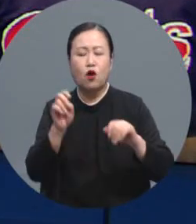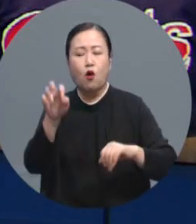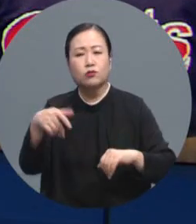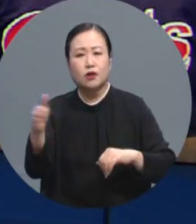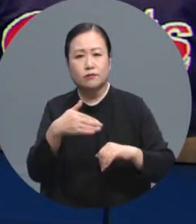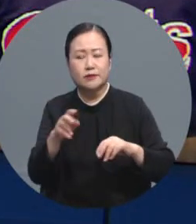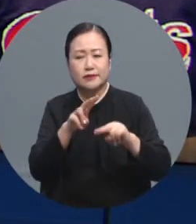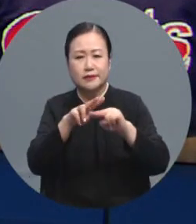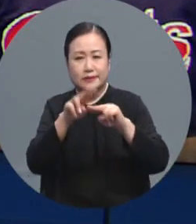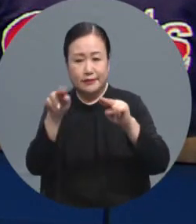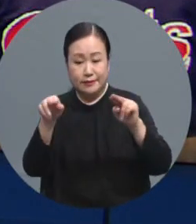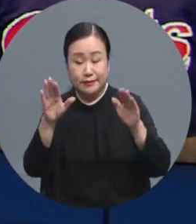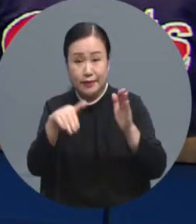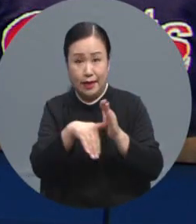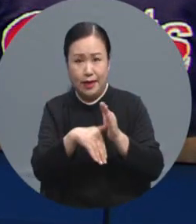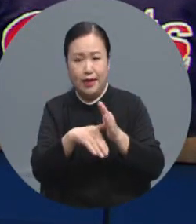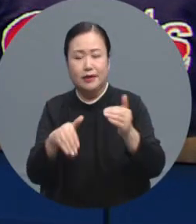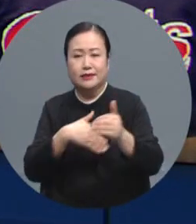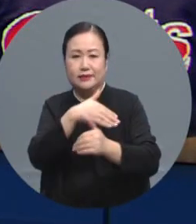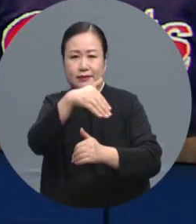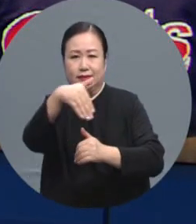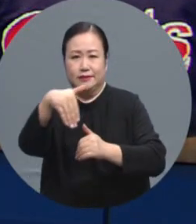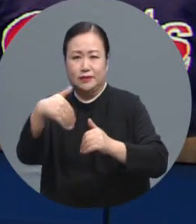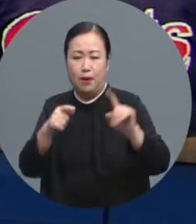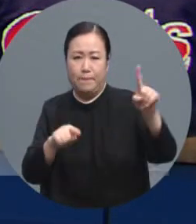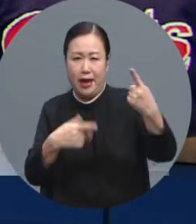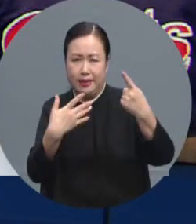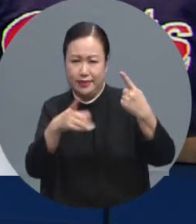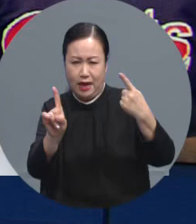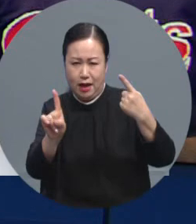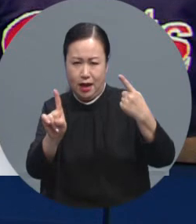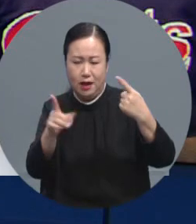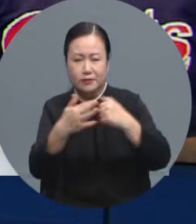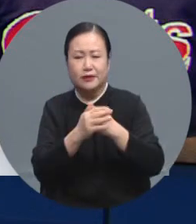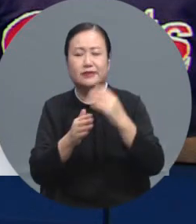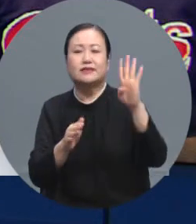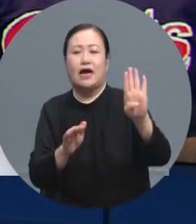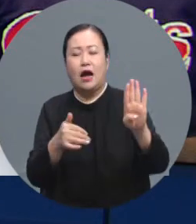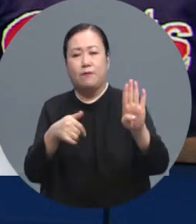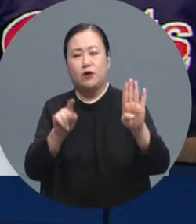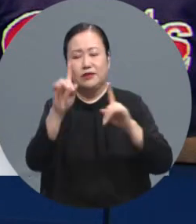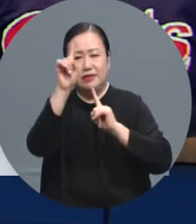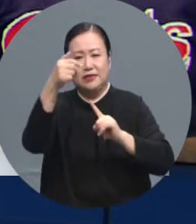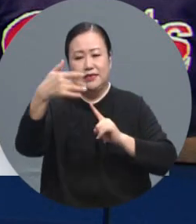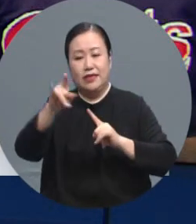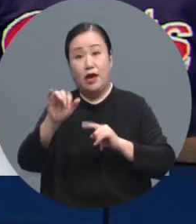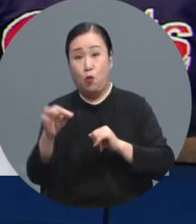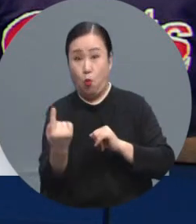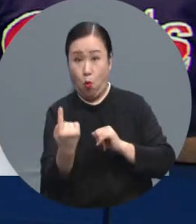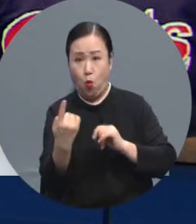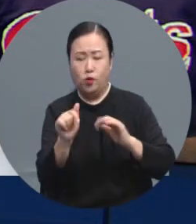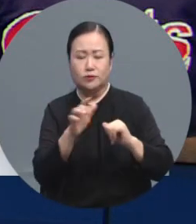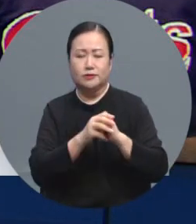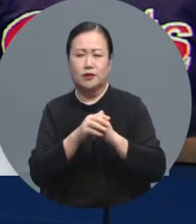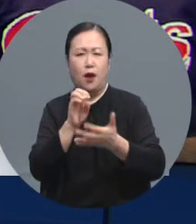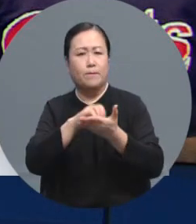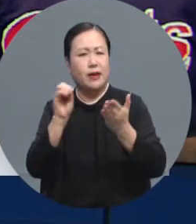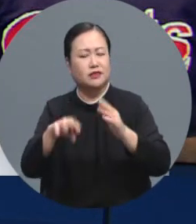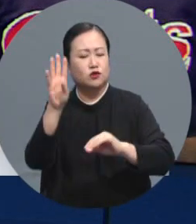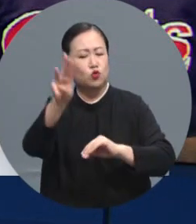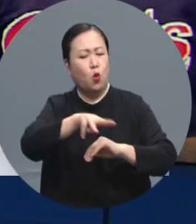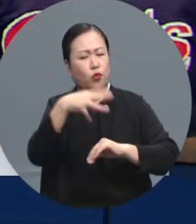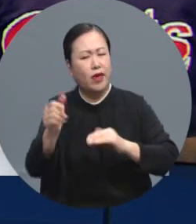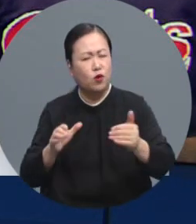전무후무한 은퇴 시즌 100타점 기록. 롯데 대체 불가능한 득점원 4번 타자 이대호. 이대호가 빠진